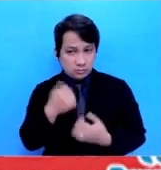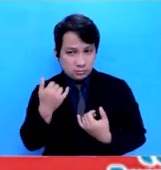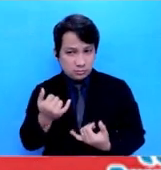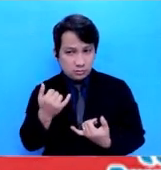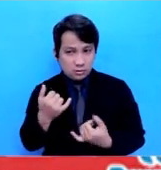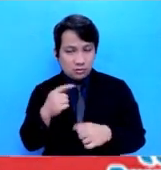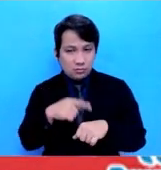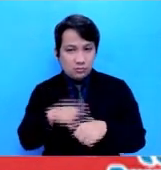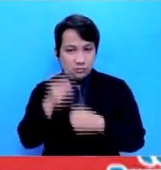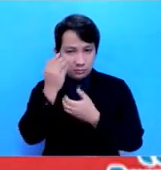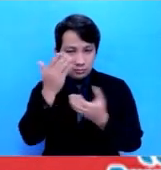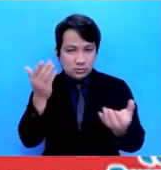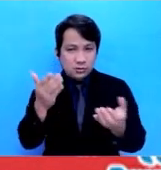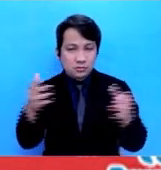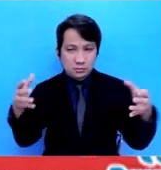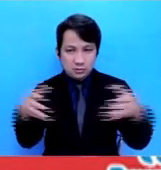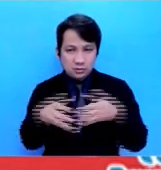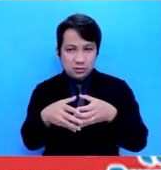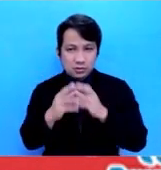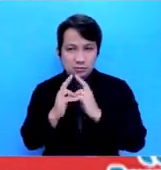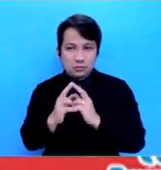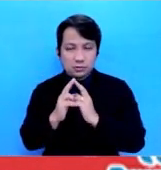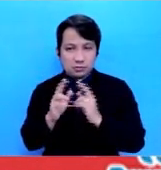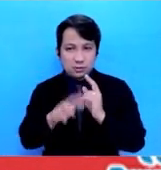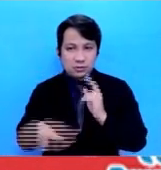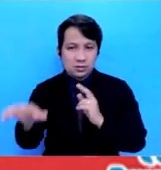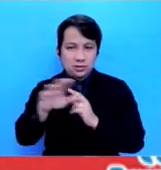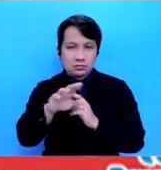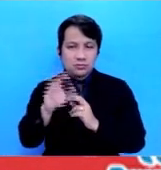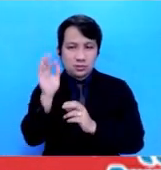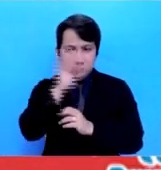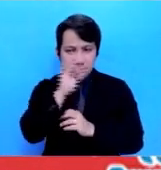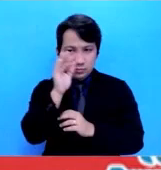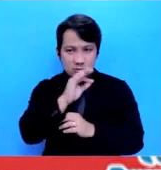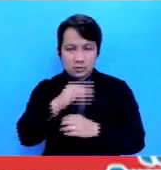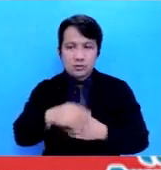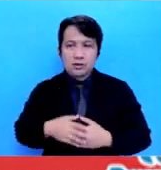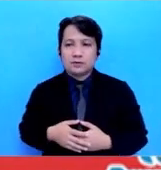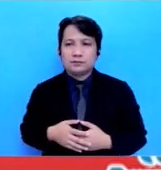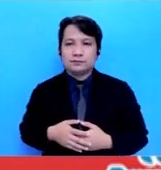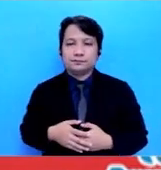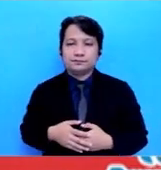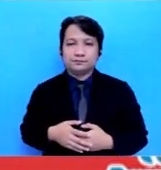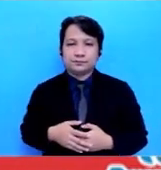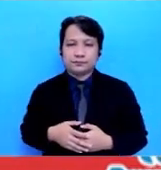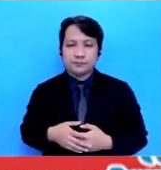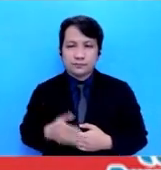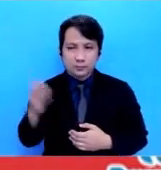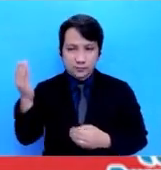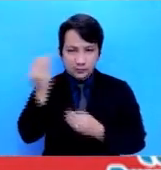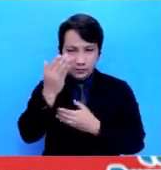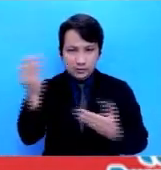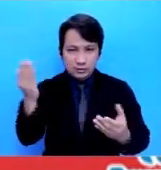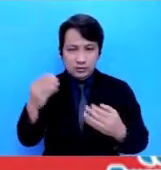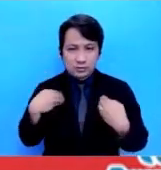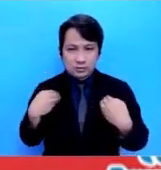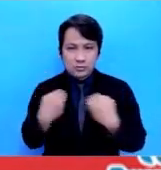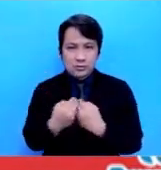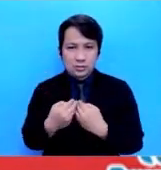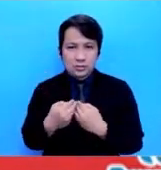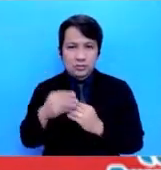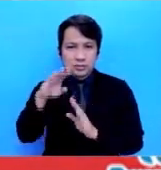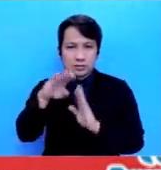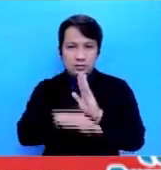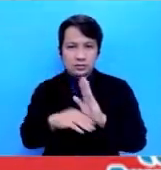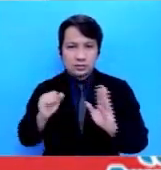na ipagkaisa natin ang sambayanang Pilipino. Present din sa kampanya ang ilang miyembro ng kanilang senatorial